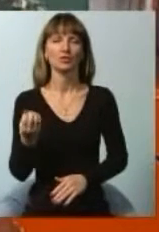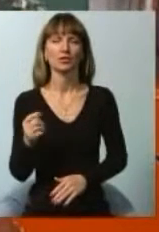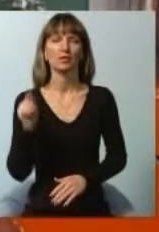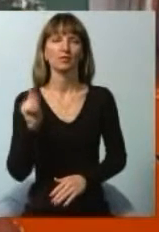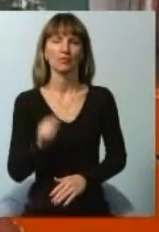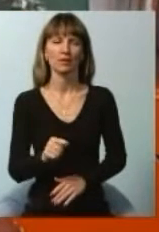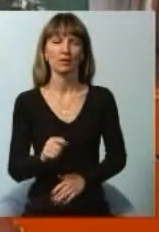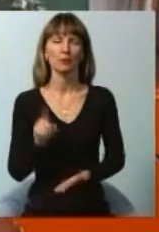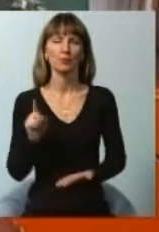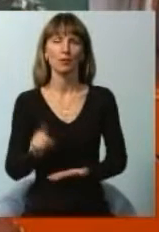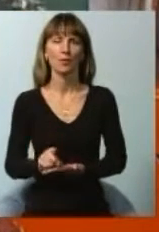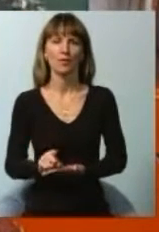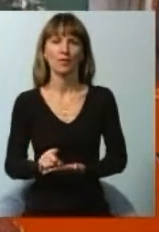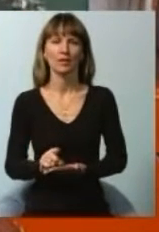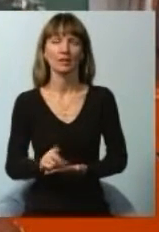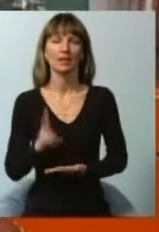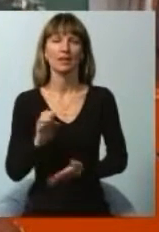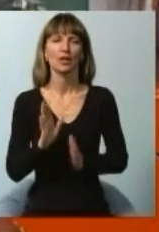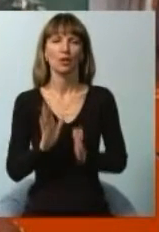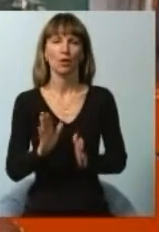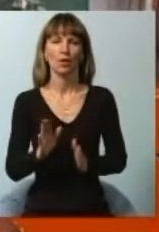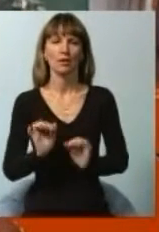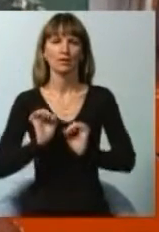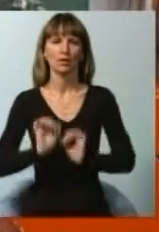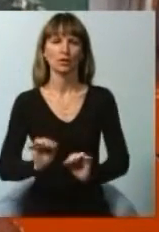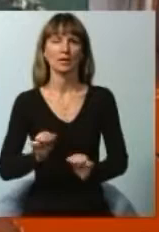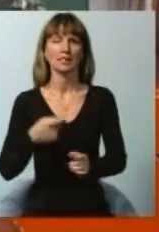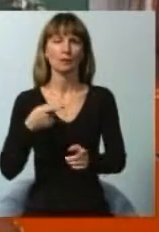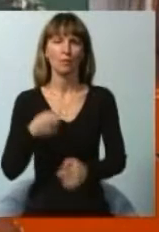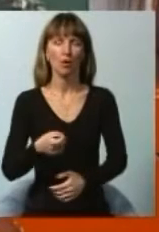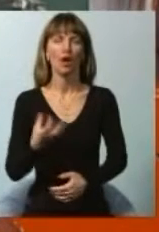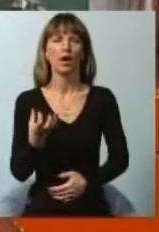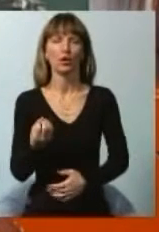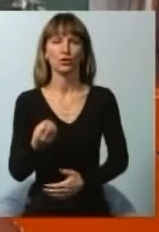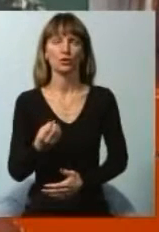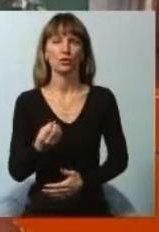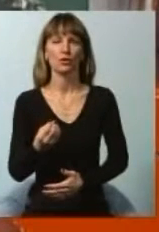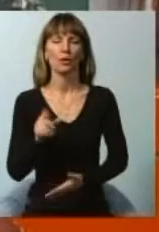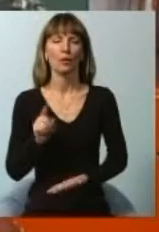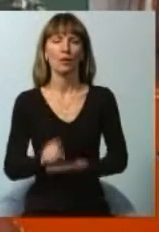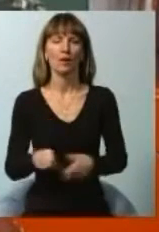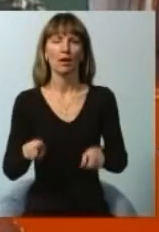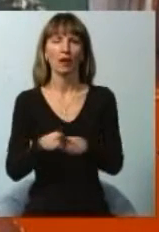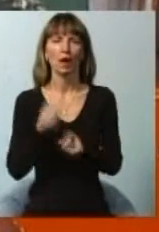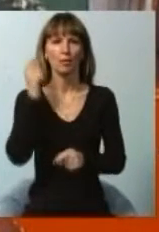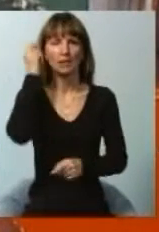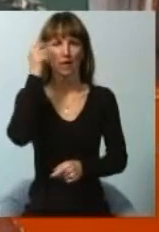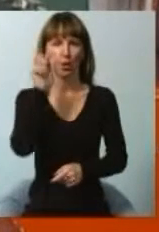він повинен не тільки зброєю захищатися, а ще й повинен, як психолог,